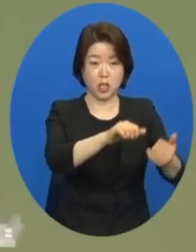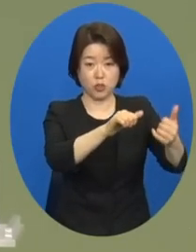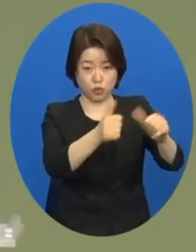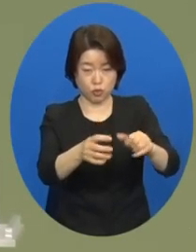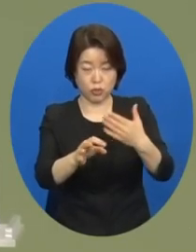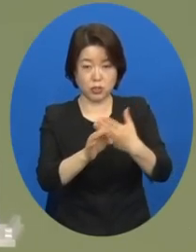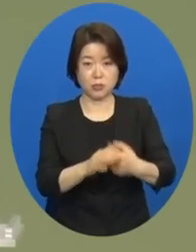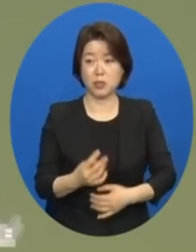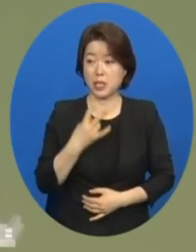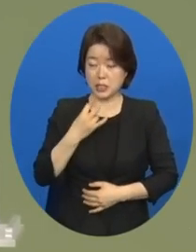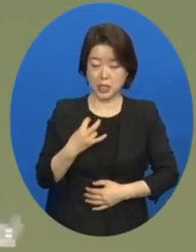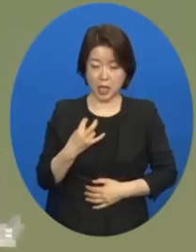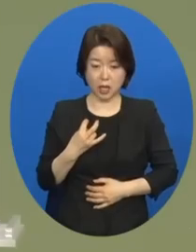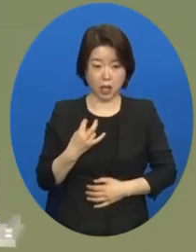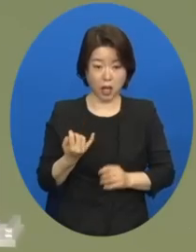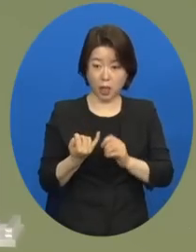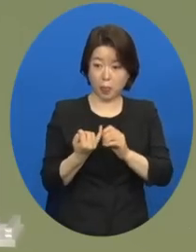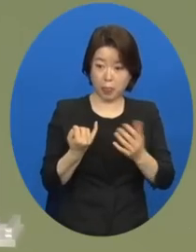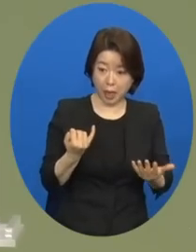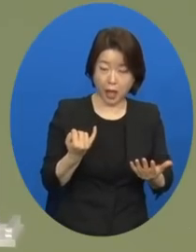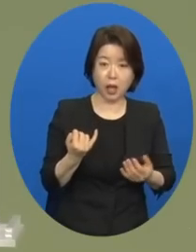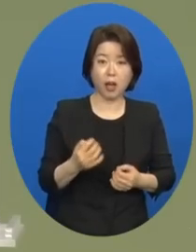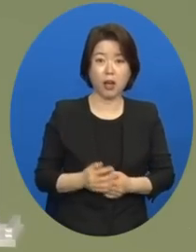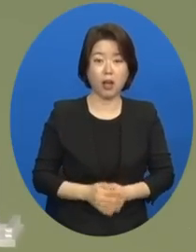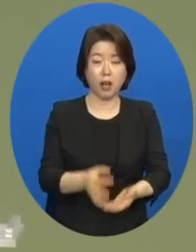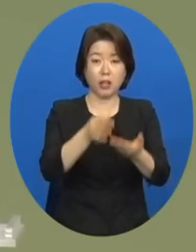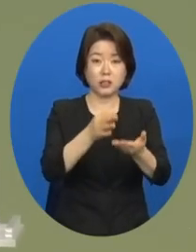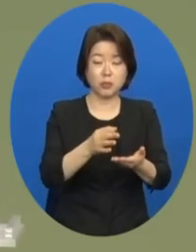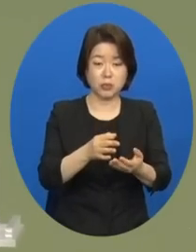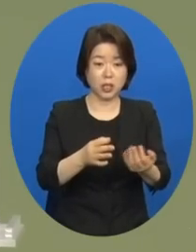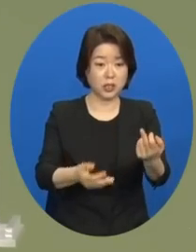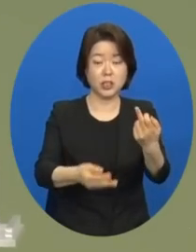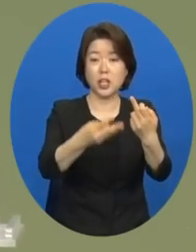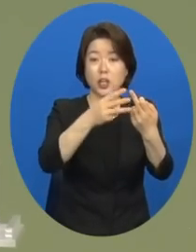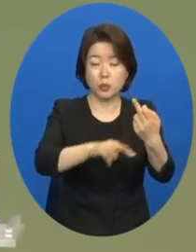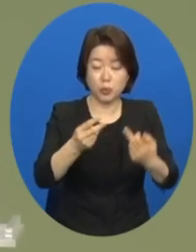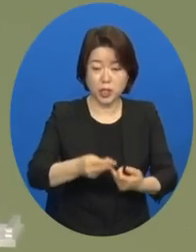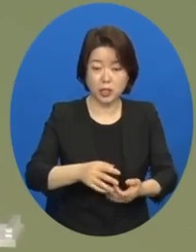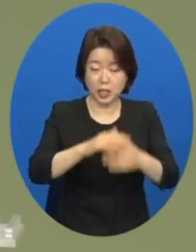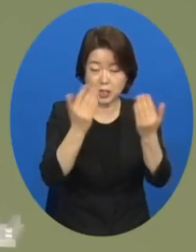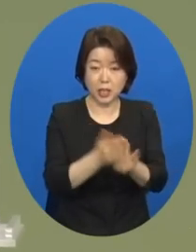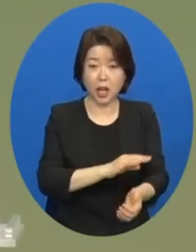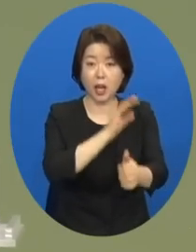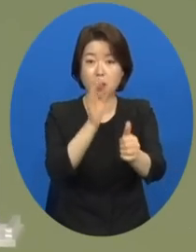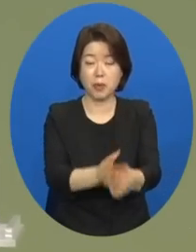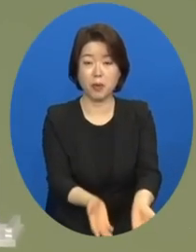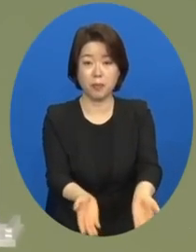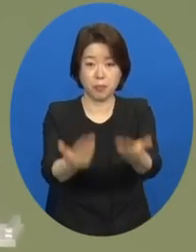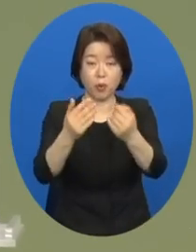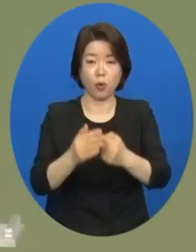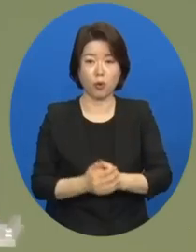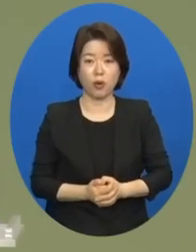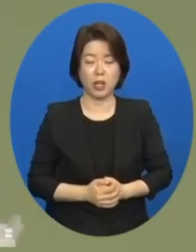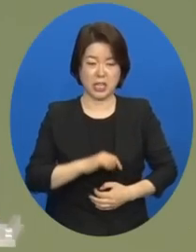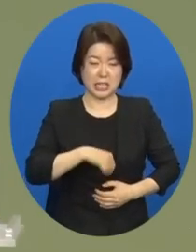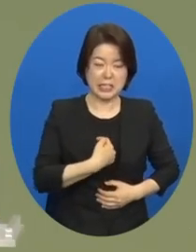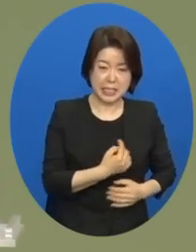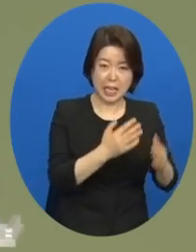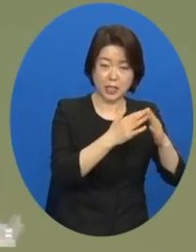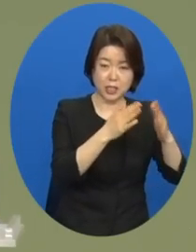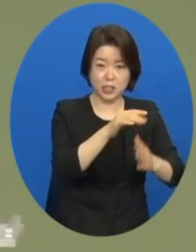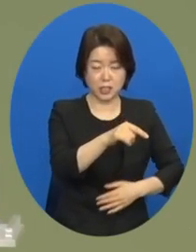뻔했잖아요 게다가 재물까지 롯에게 양보했어요 그러니까 본가에 일이라면 물불 안 가리고 앞장서는